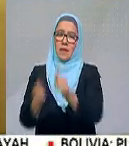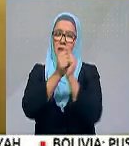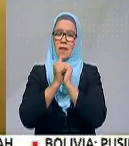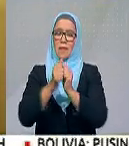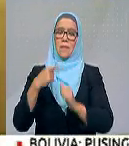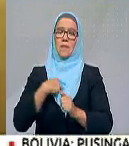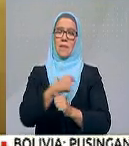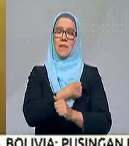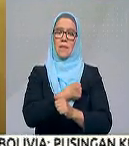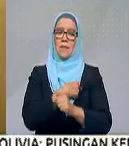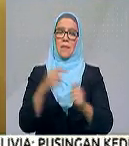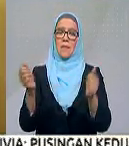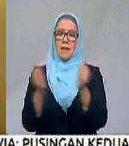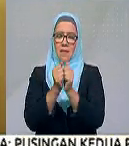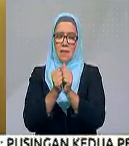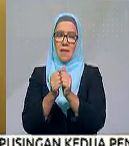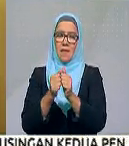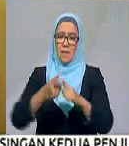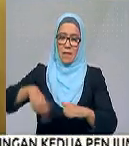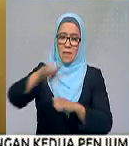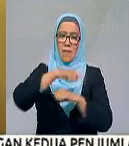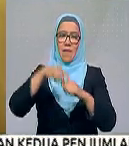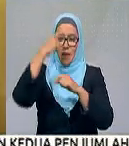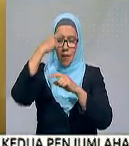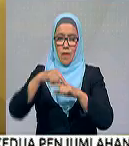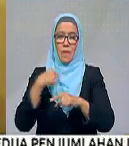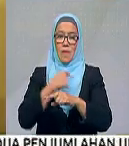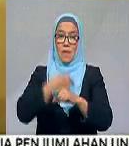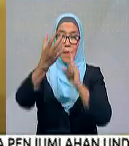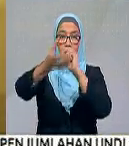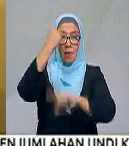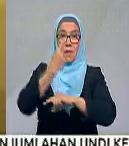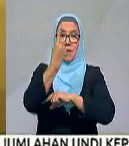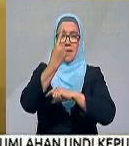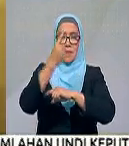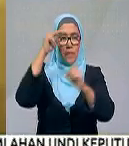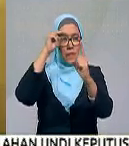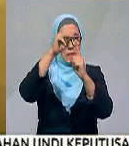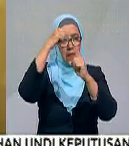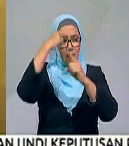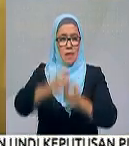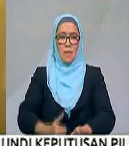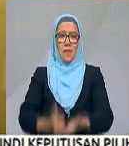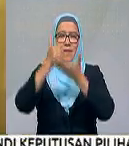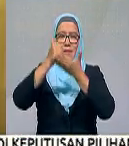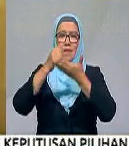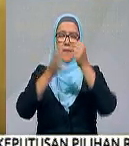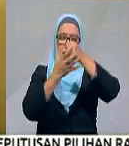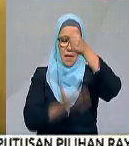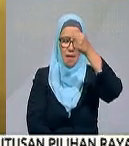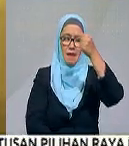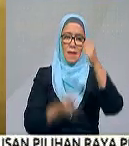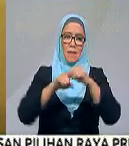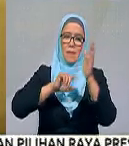kontraktor Mahalikai Syurga ni untuk kita mencapai satu matlamat membantu dalam dana pembangunan Pondok